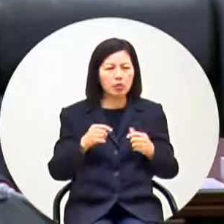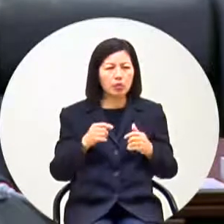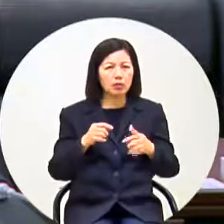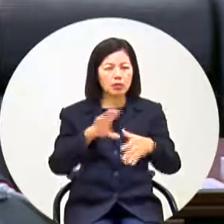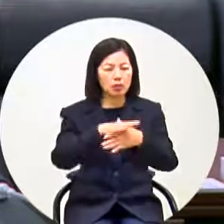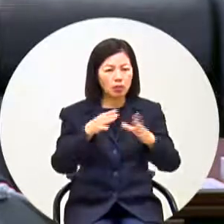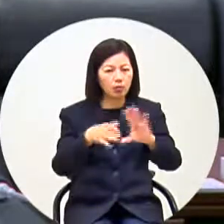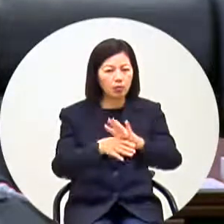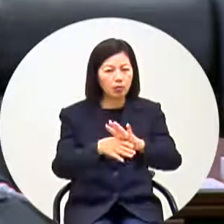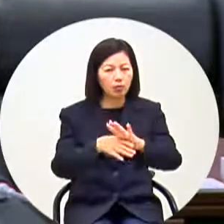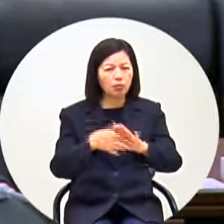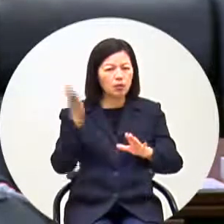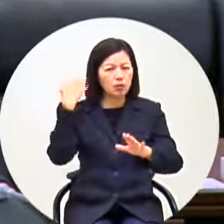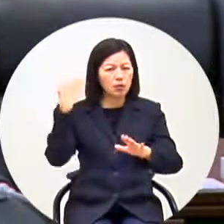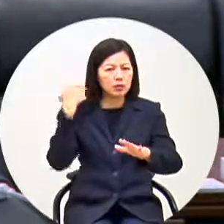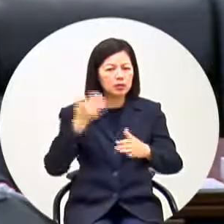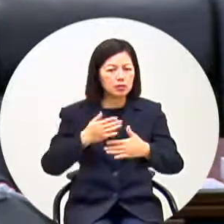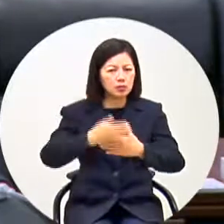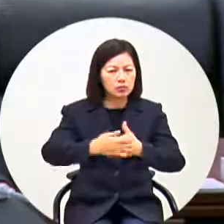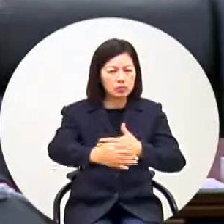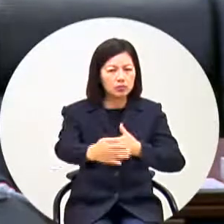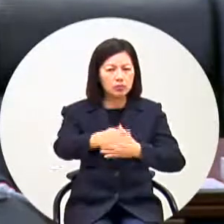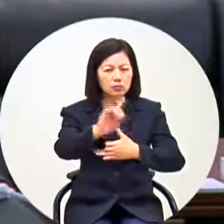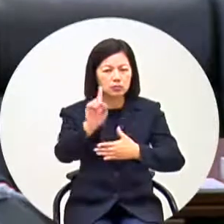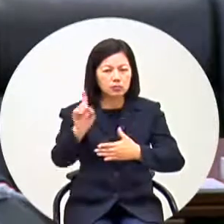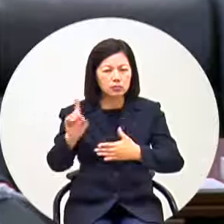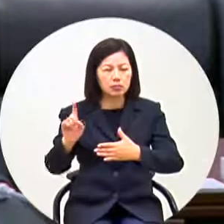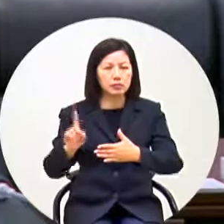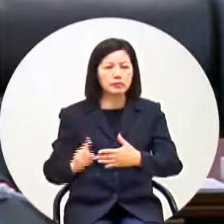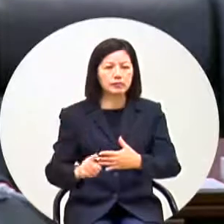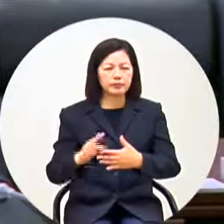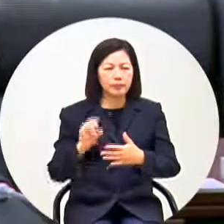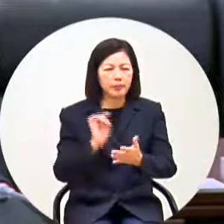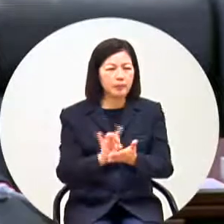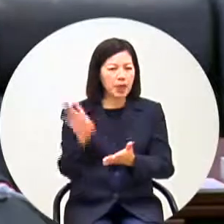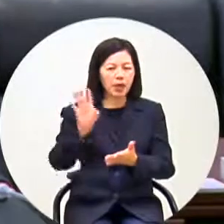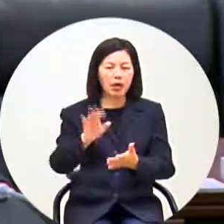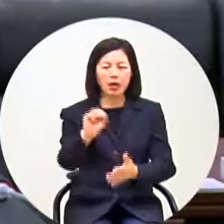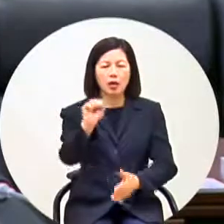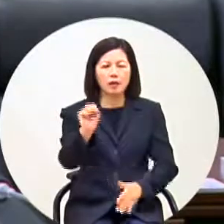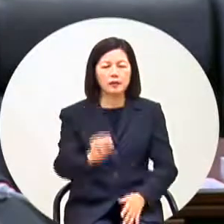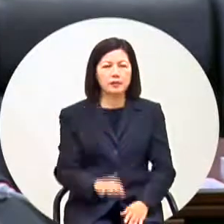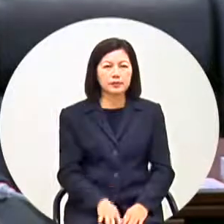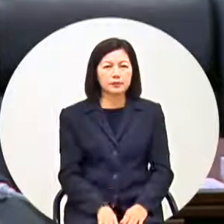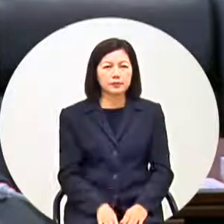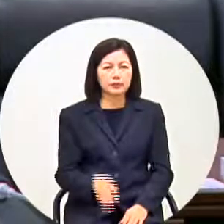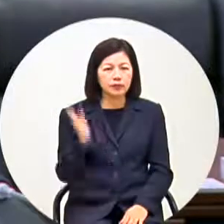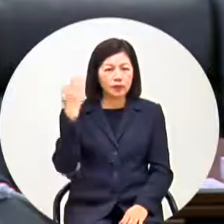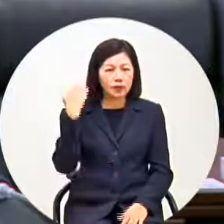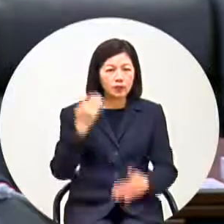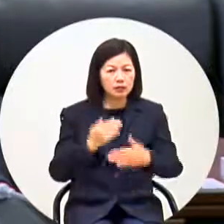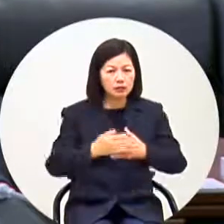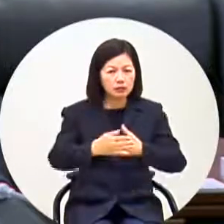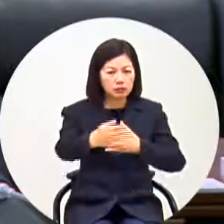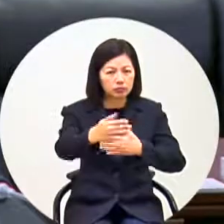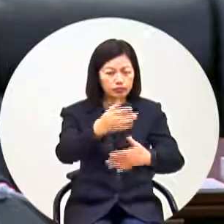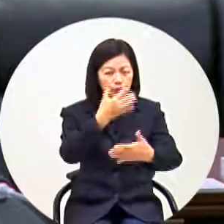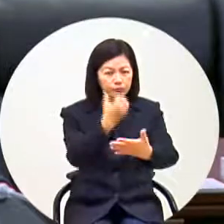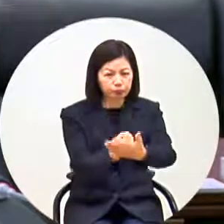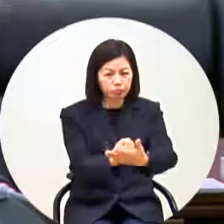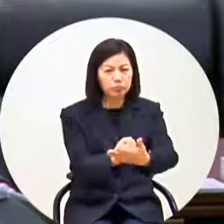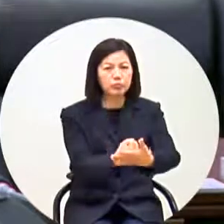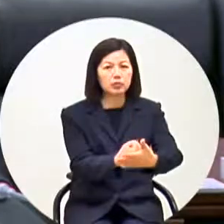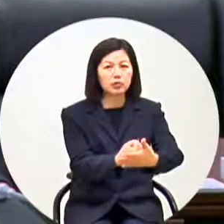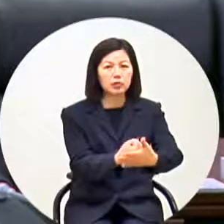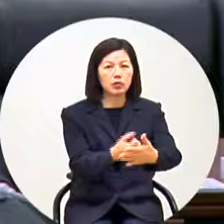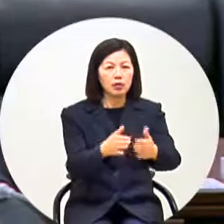史哦去除掉嘛。那过去的成长的轨迹哦，也不是被一堆